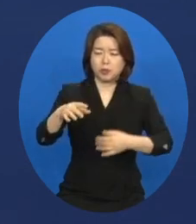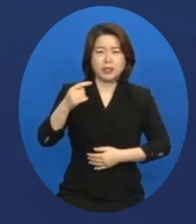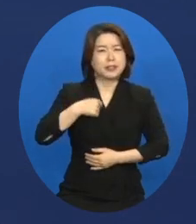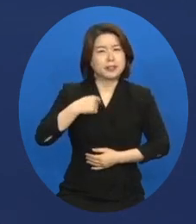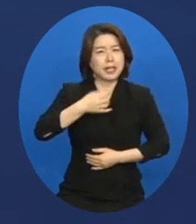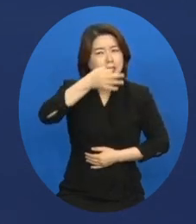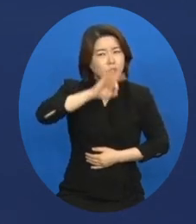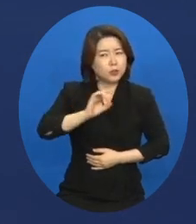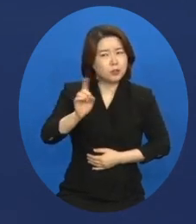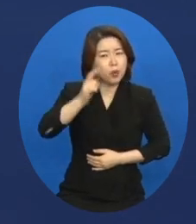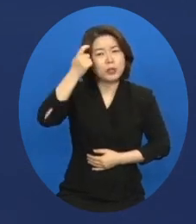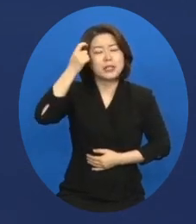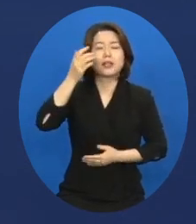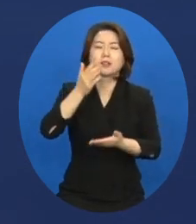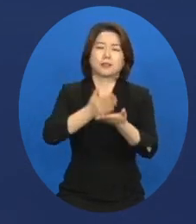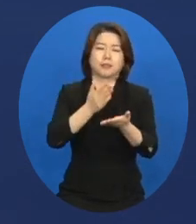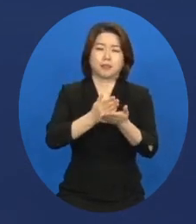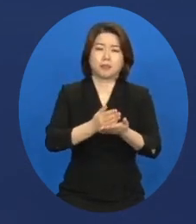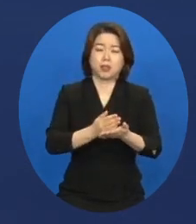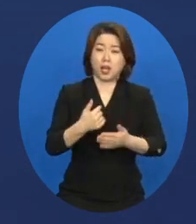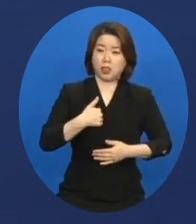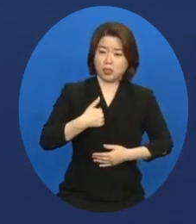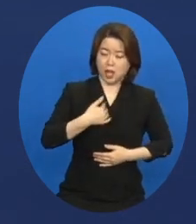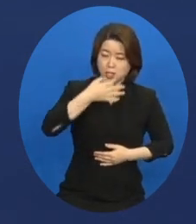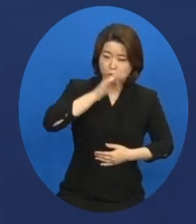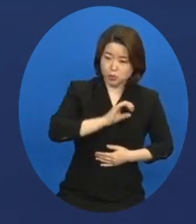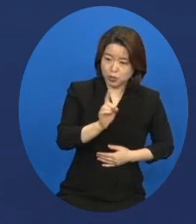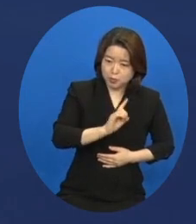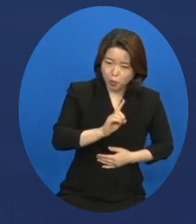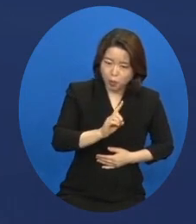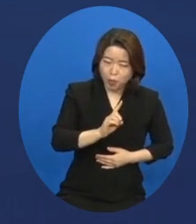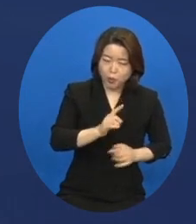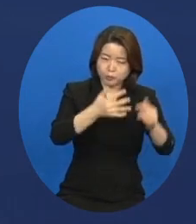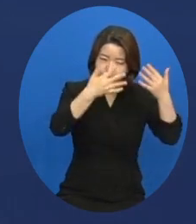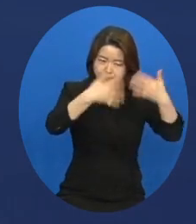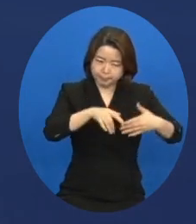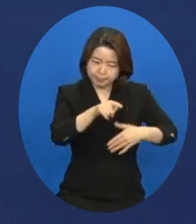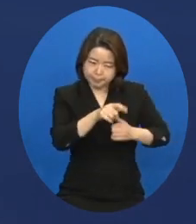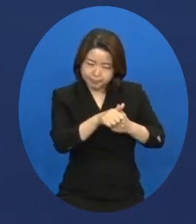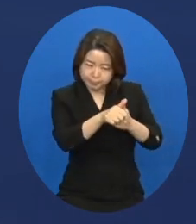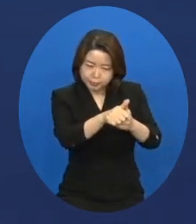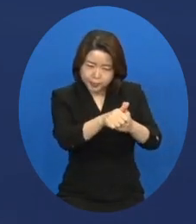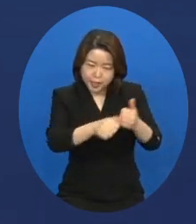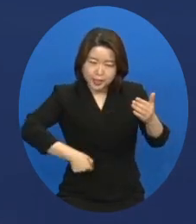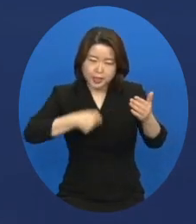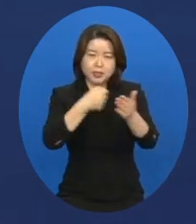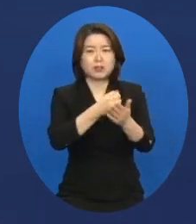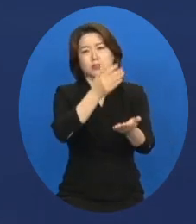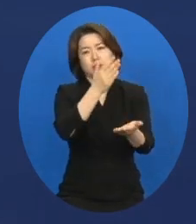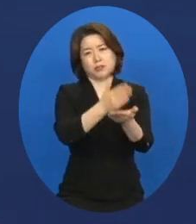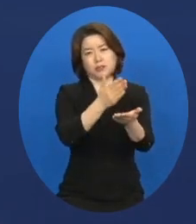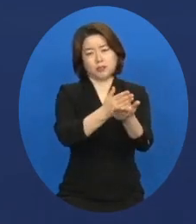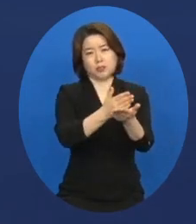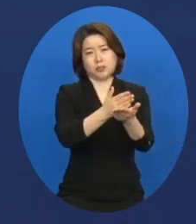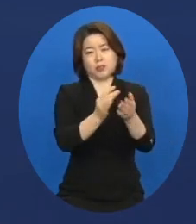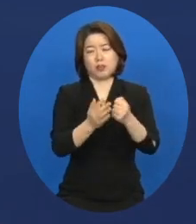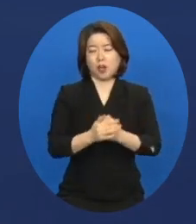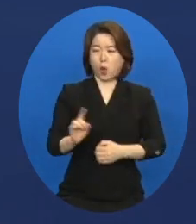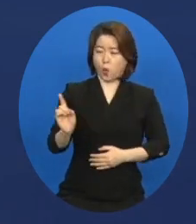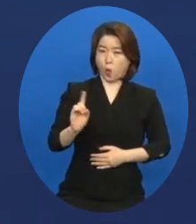됩니다. 어떤 것이 내게 유익한가 이런 조건으로 판단하면 안 됩니다. 어떤